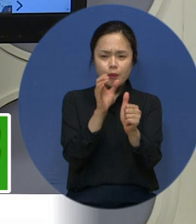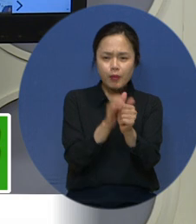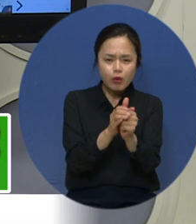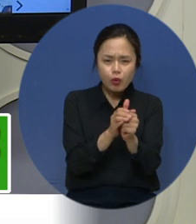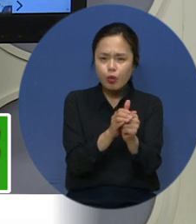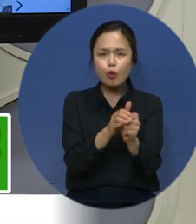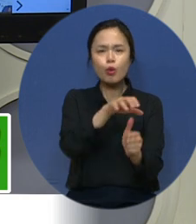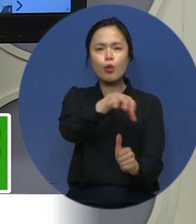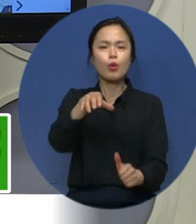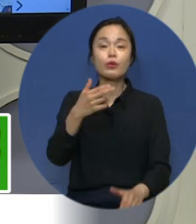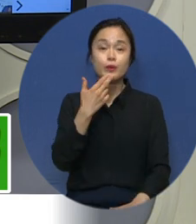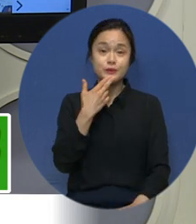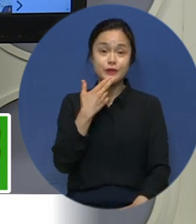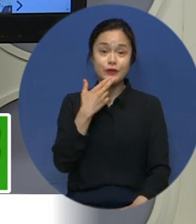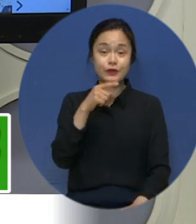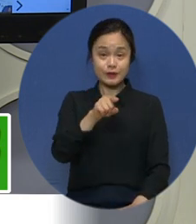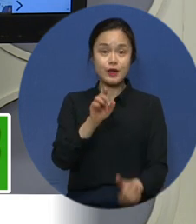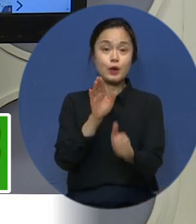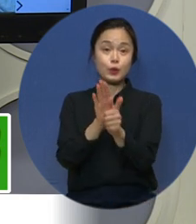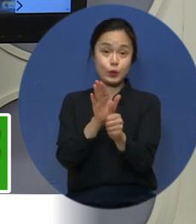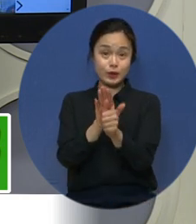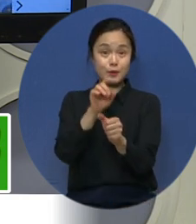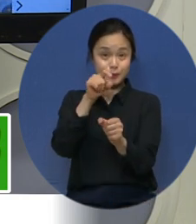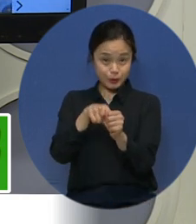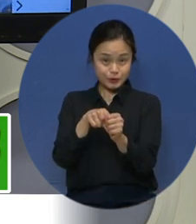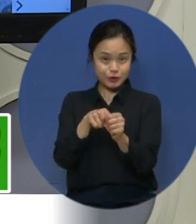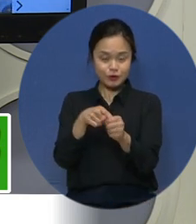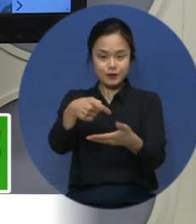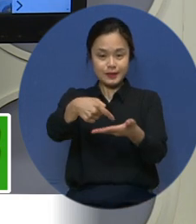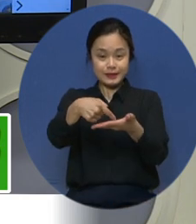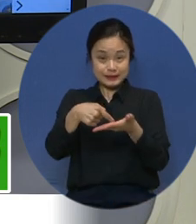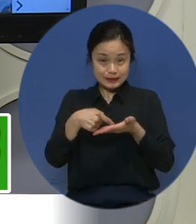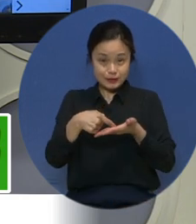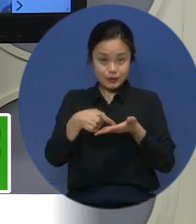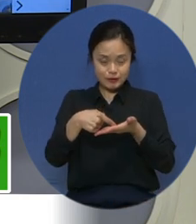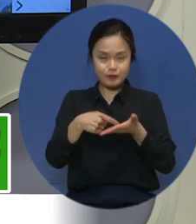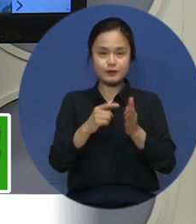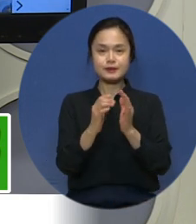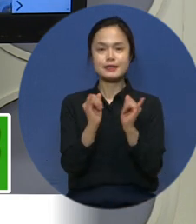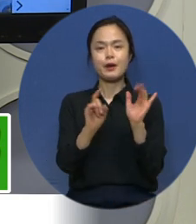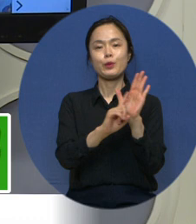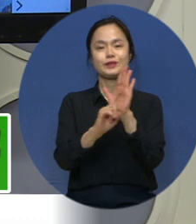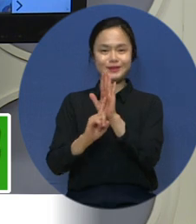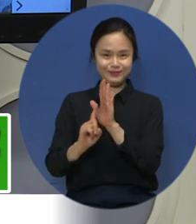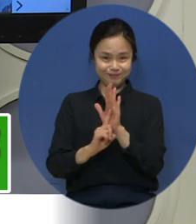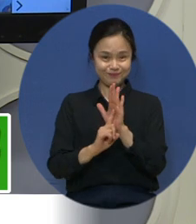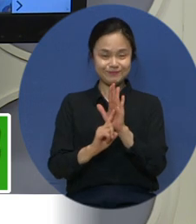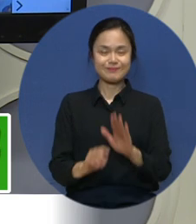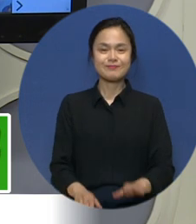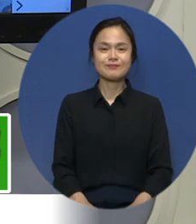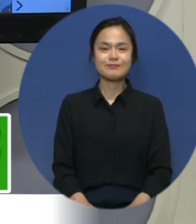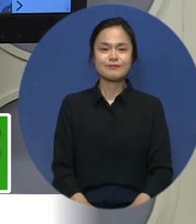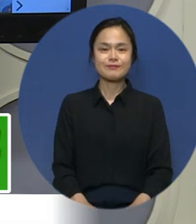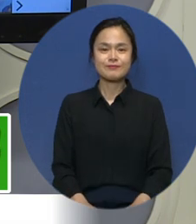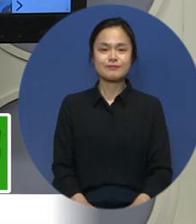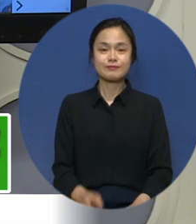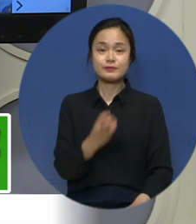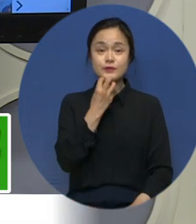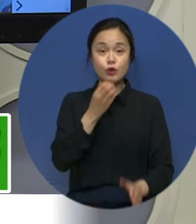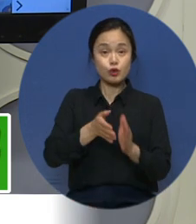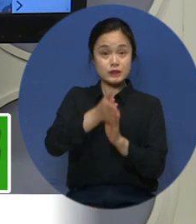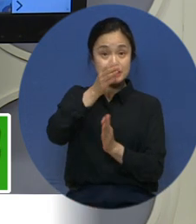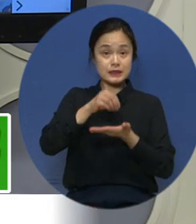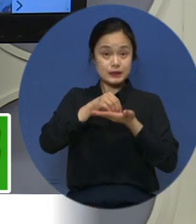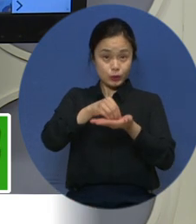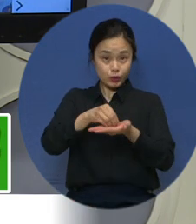낮 활동 지원 석 대상자를 모집한다고 지난 9일 밝혔습니다 일할 계주 서울시에 등록된 중증